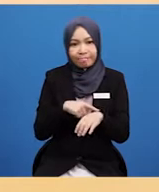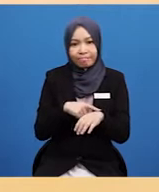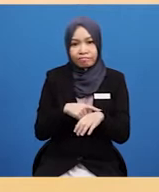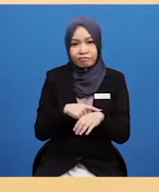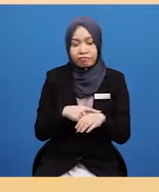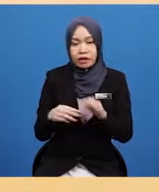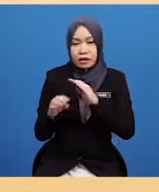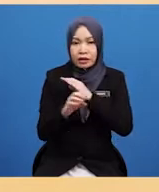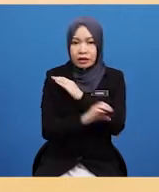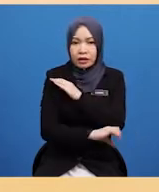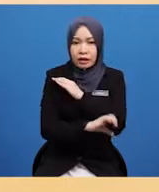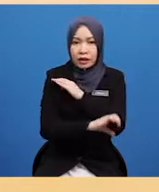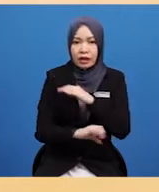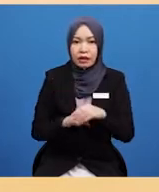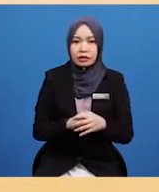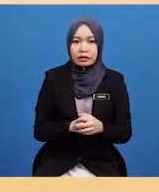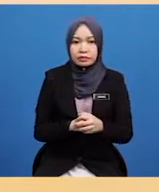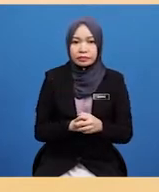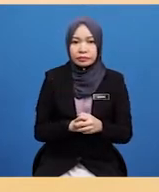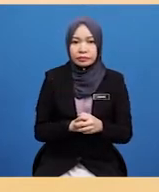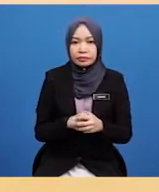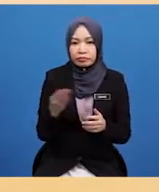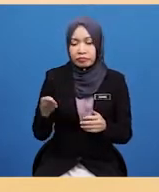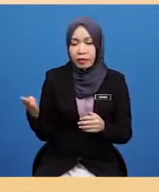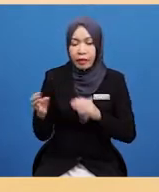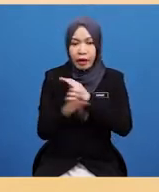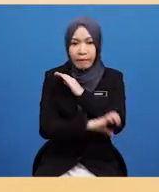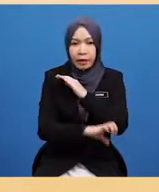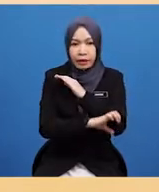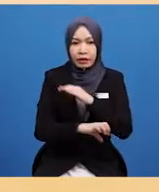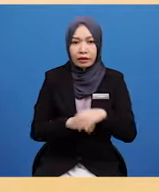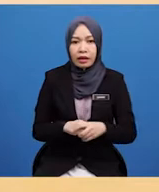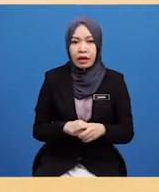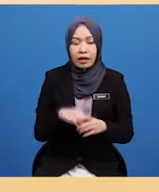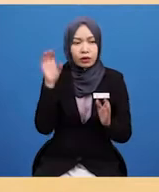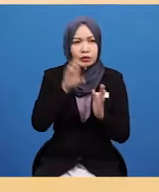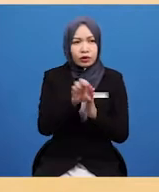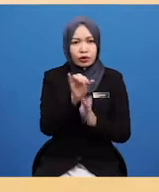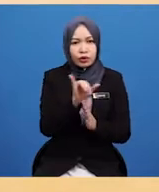Perang Dunia Pertama telah menamatkan sistem pemerintahan beraja di Jerman.